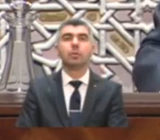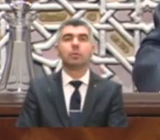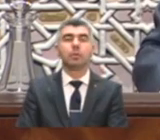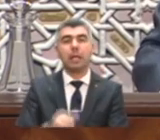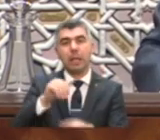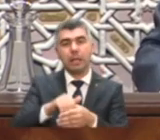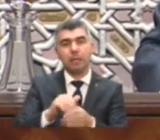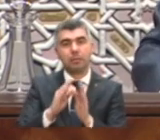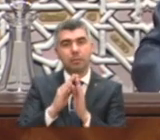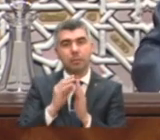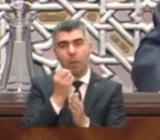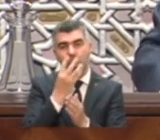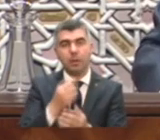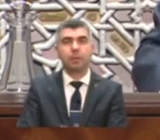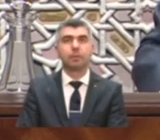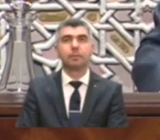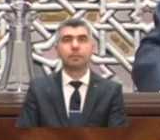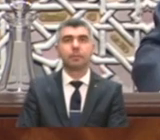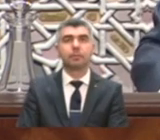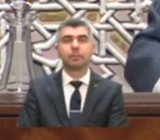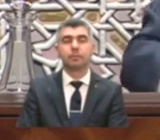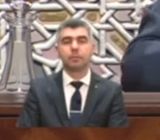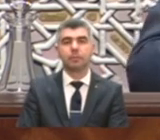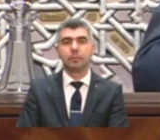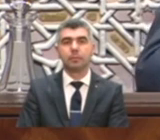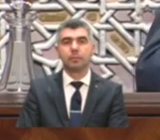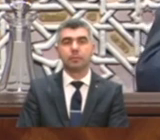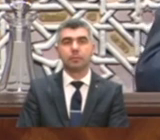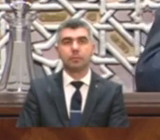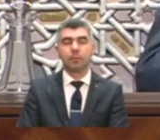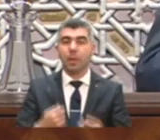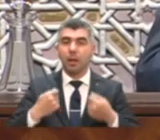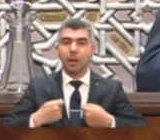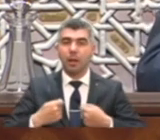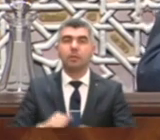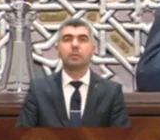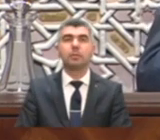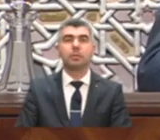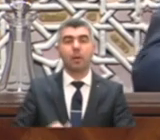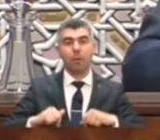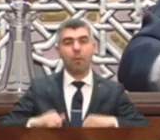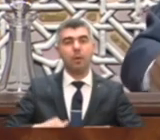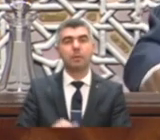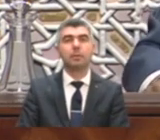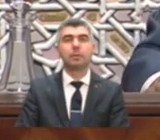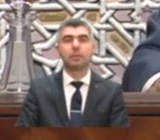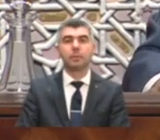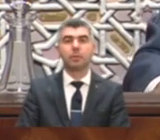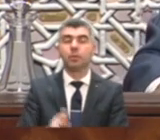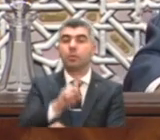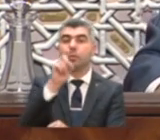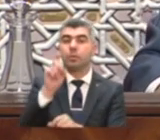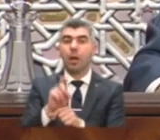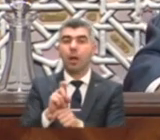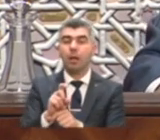فريق الاشتراكي. السيد نائب محترم تفضلوا. السيد الرئيس المحترم، السيدة الوزيرة المحترمة، نسائلكم